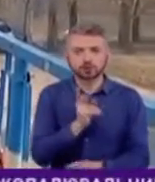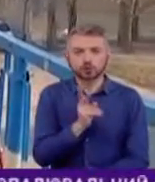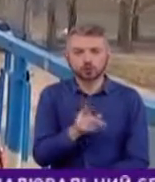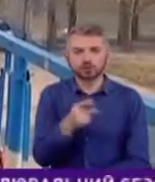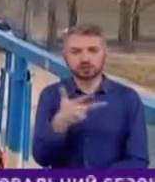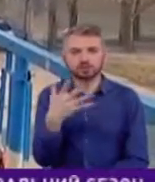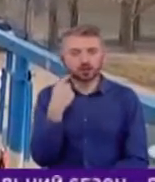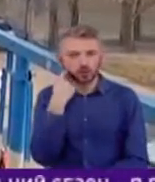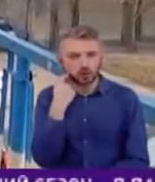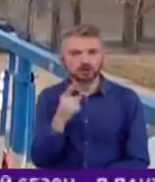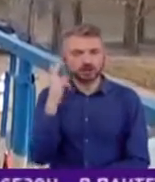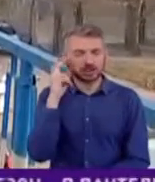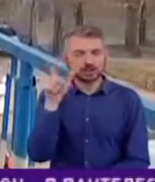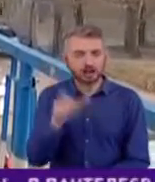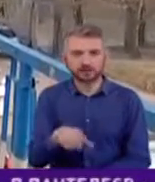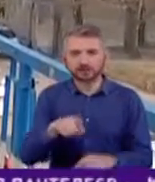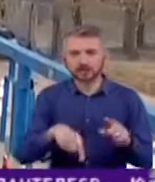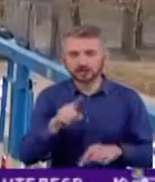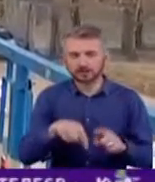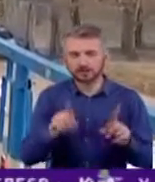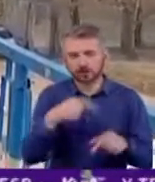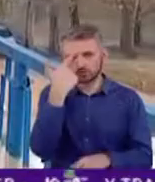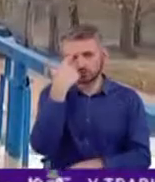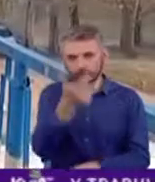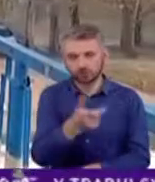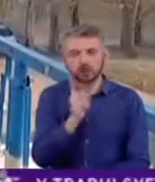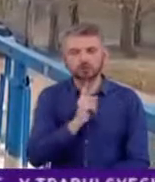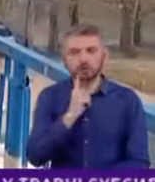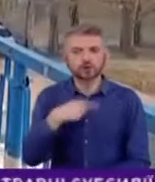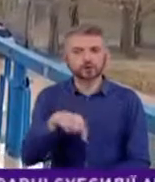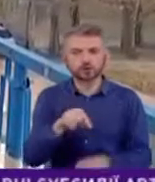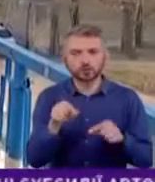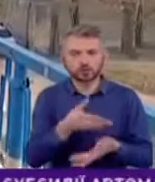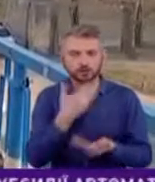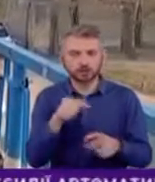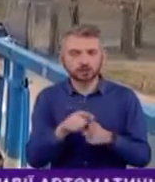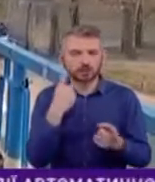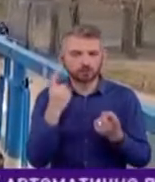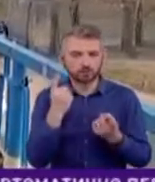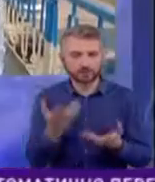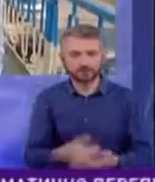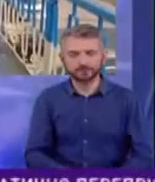35 років, він киянин. Рідних також вже повідомлено, поки що їх тут немає. От така інформація, студія.